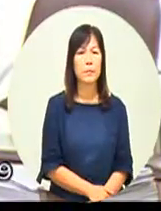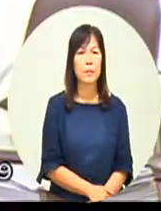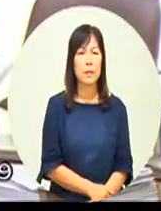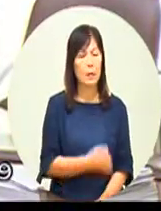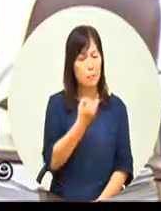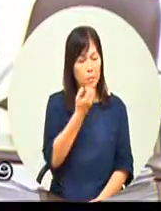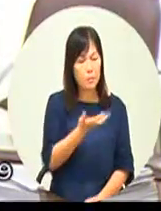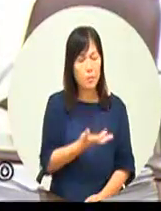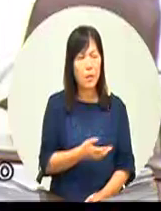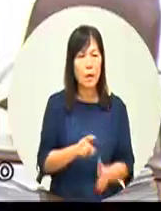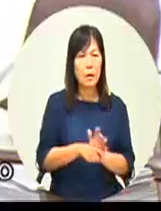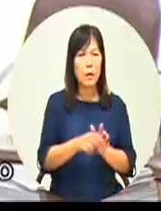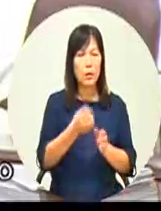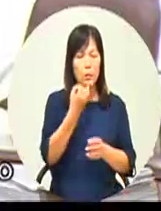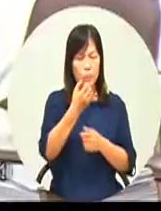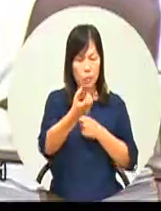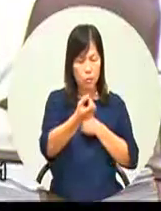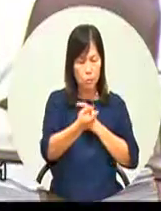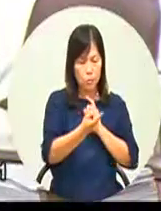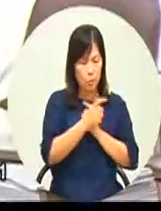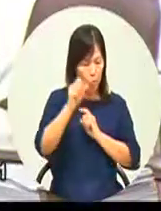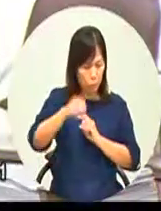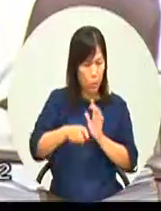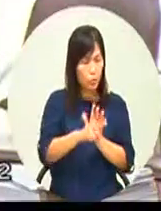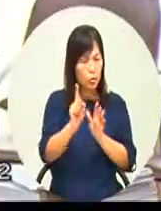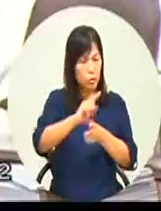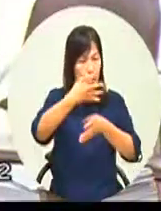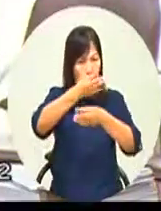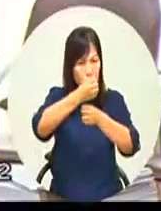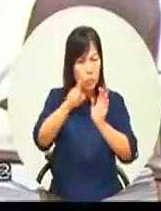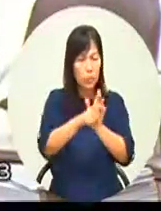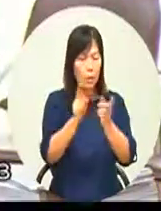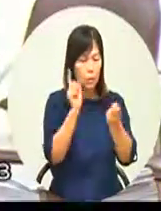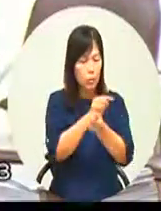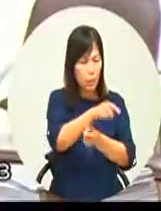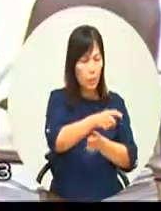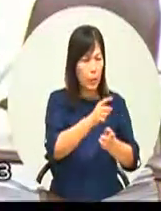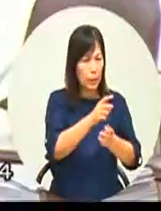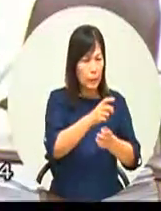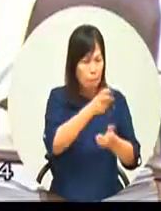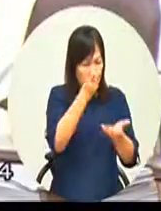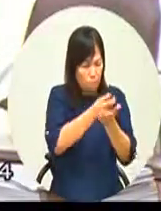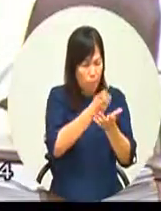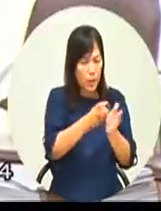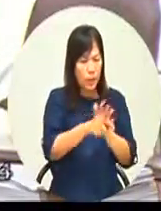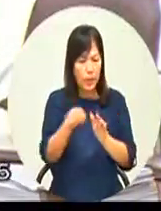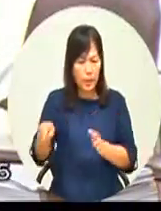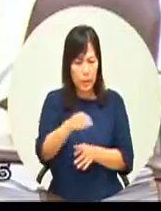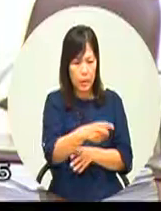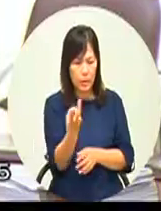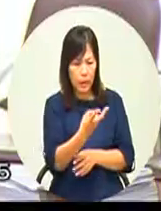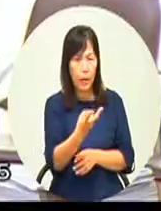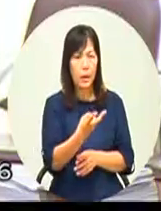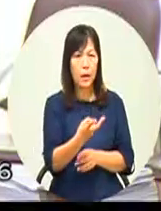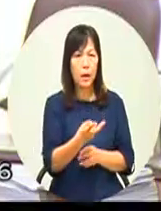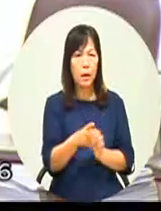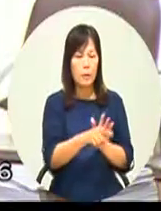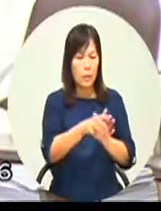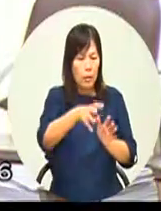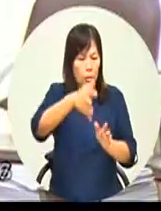好？那给我承诺一下，什么时候可以要求你们两个局处首